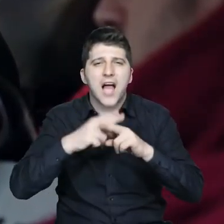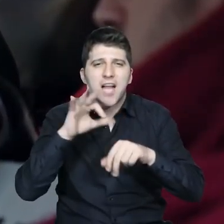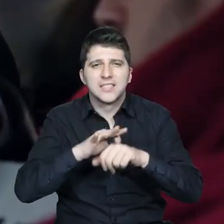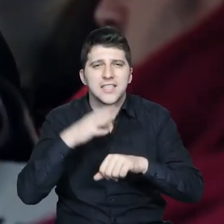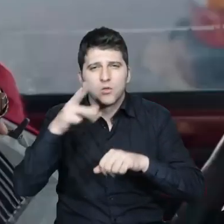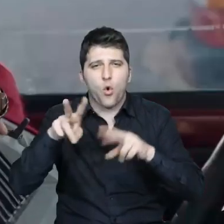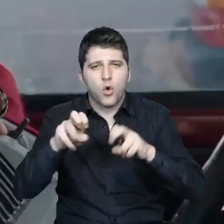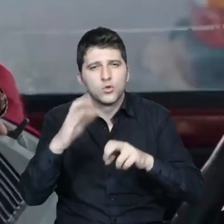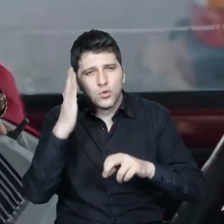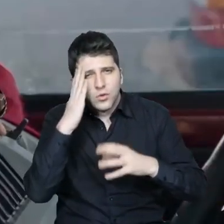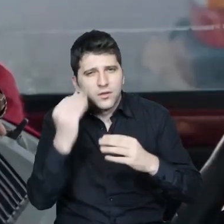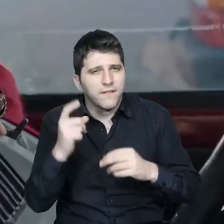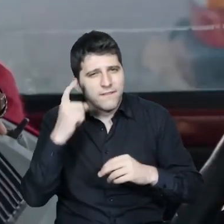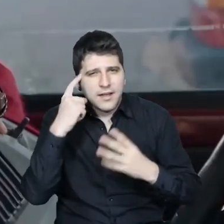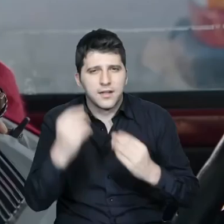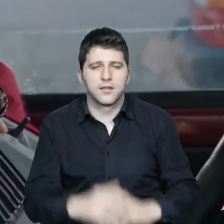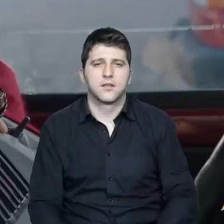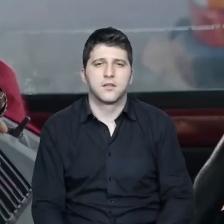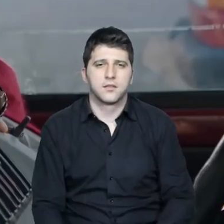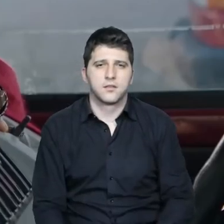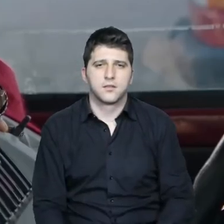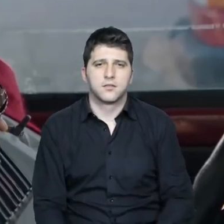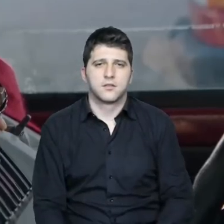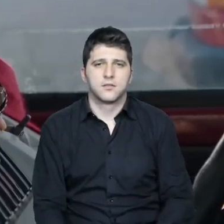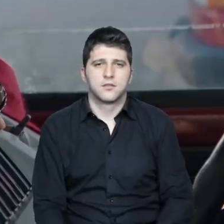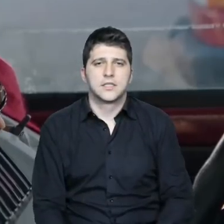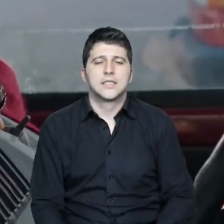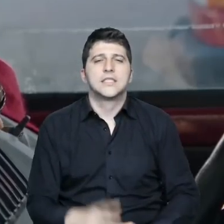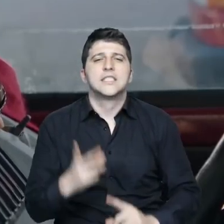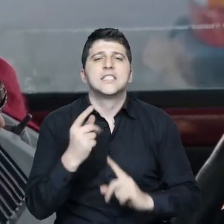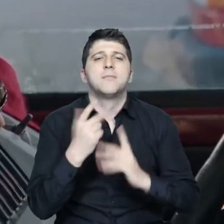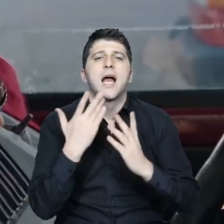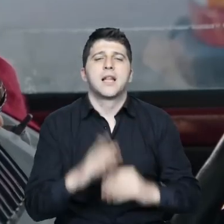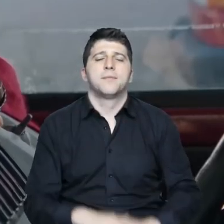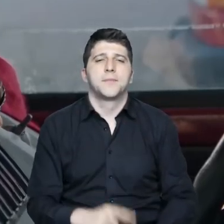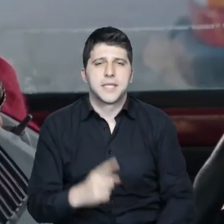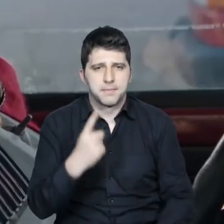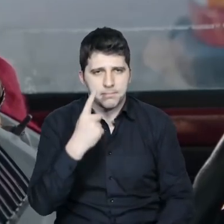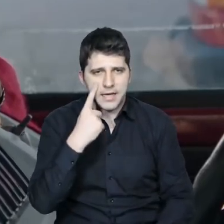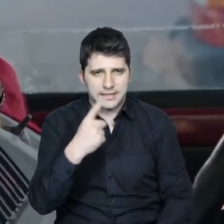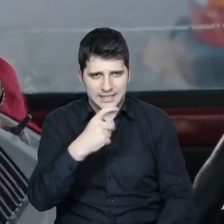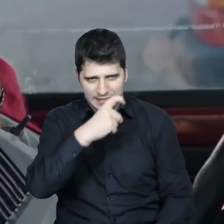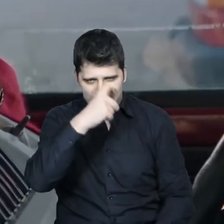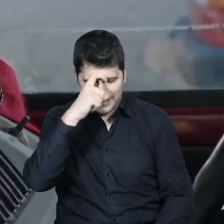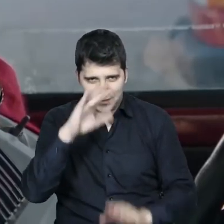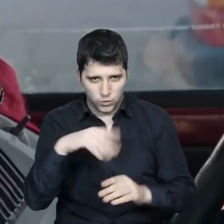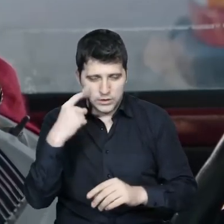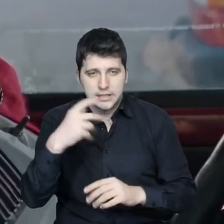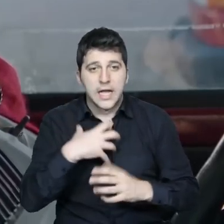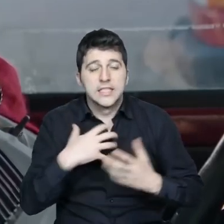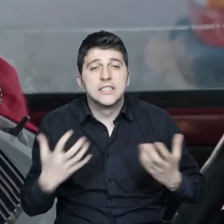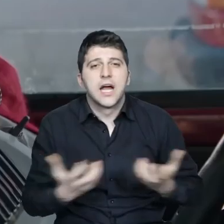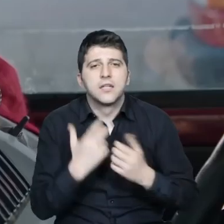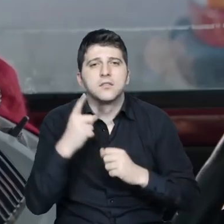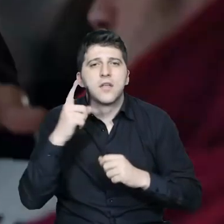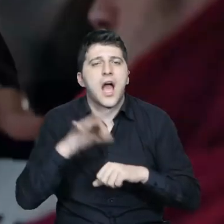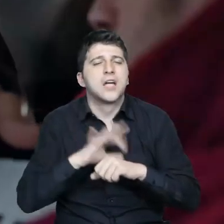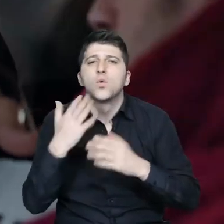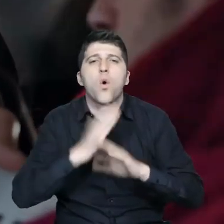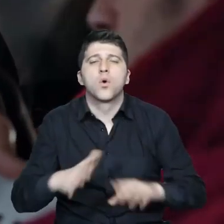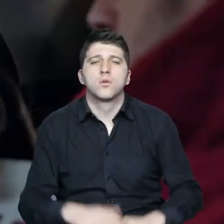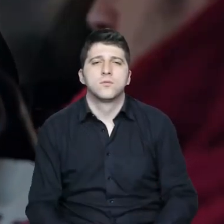ocağına gidip acil hasta gibi koltuklara mı kıvrılsak? Nasıl? İsmail, bak ısınayım derken kendini yakarsın ha. Sağlık hoca, mağlık hoca